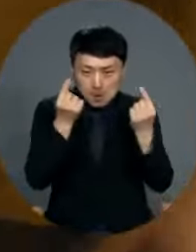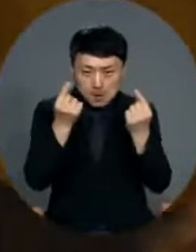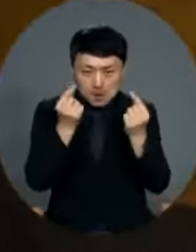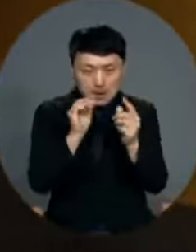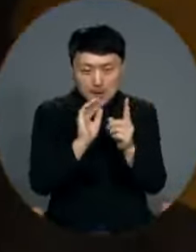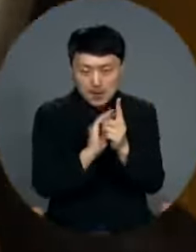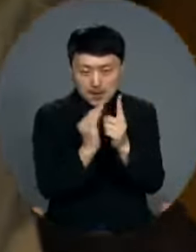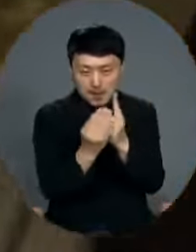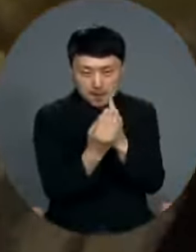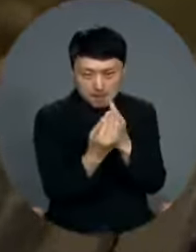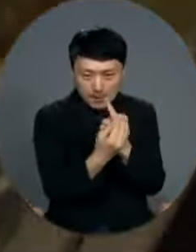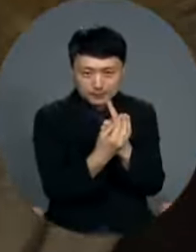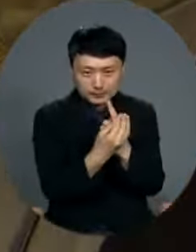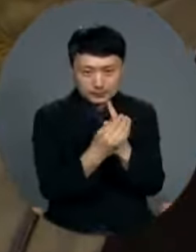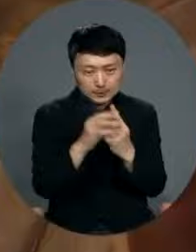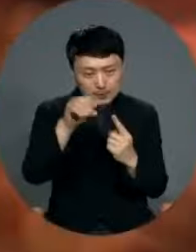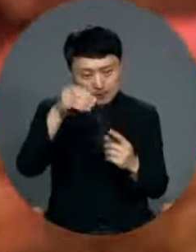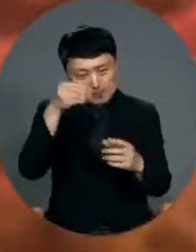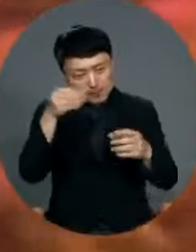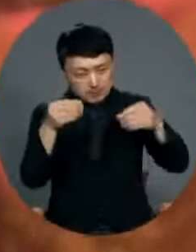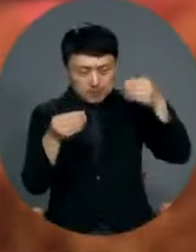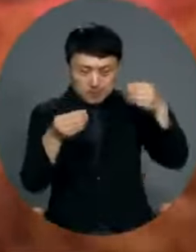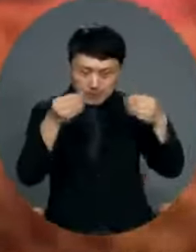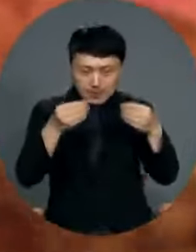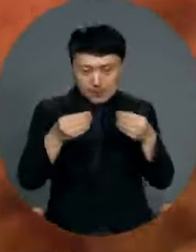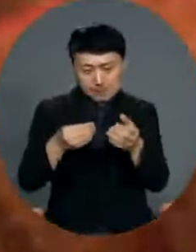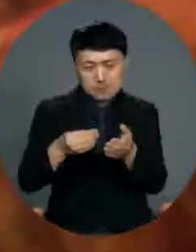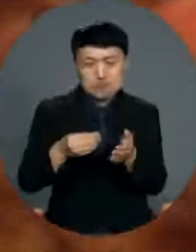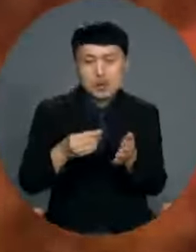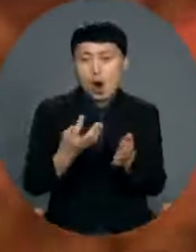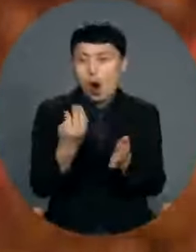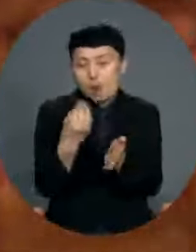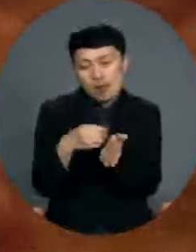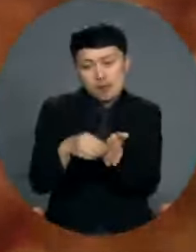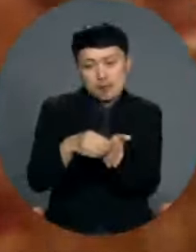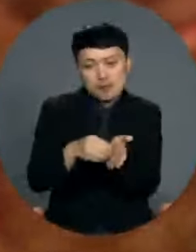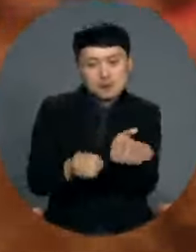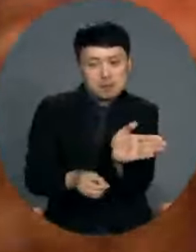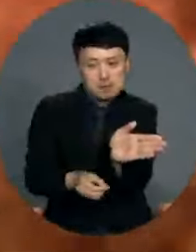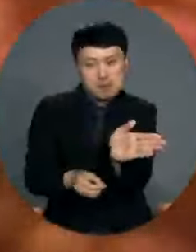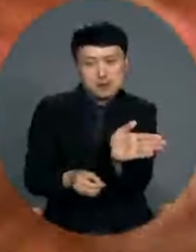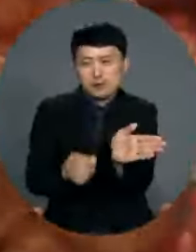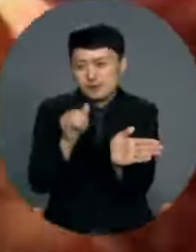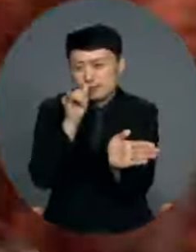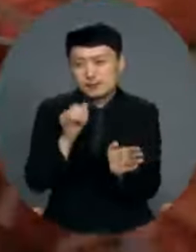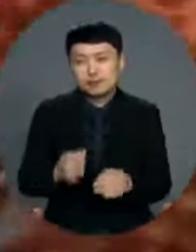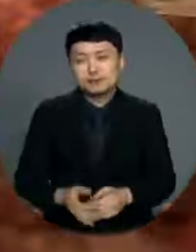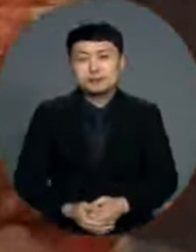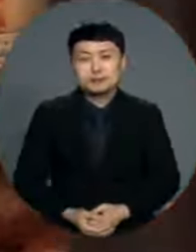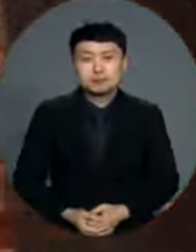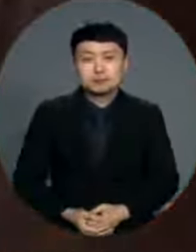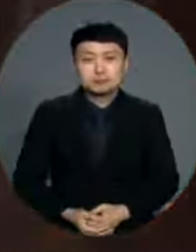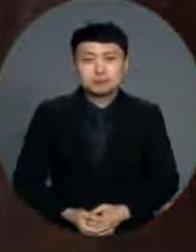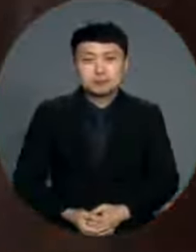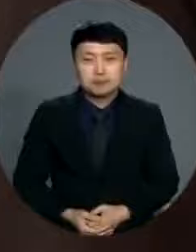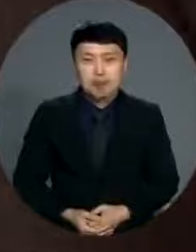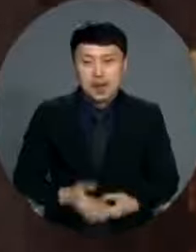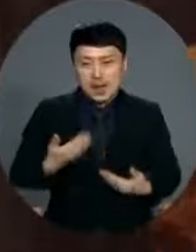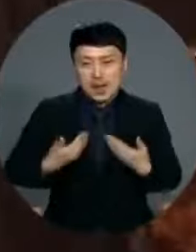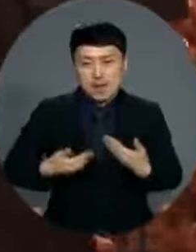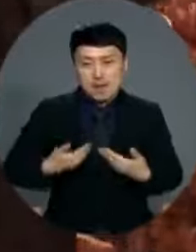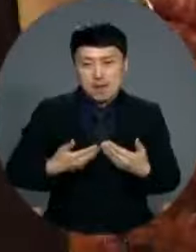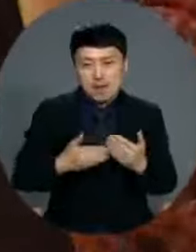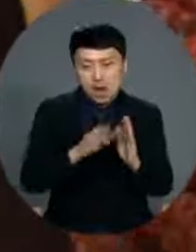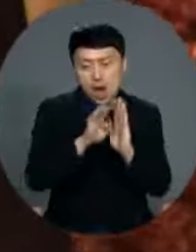살피던 중매인들도 금액을 입력하느라 경달아 분주해집니다. 숨쉴 틈조차 없이